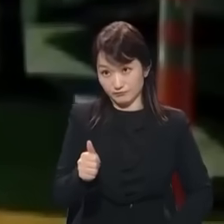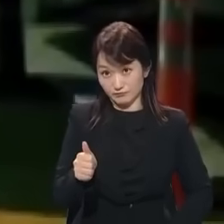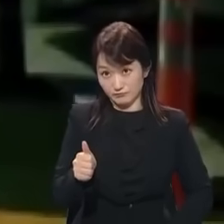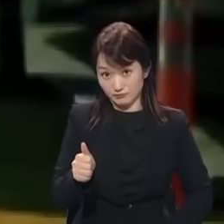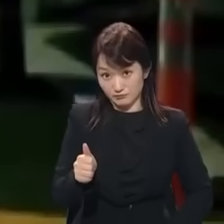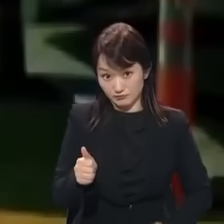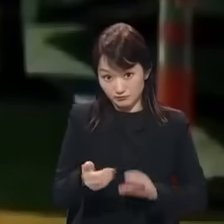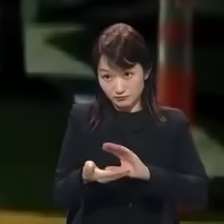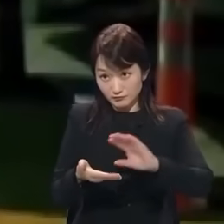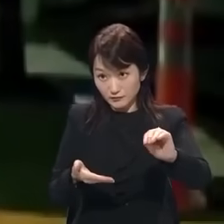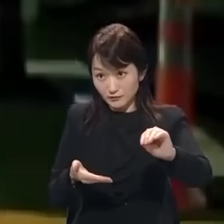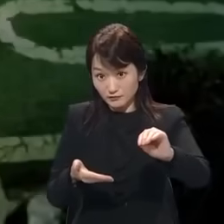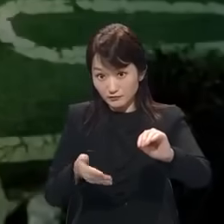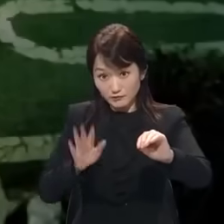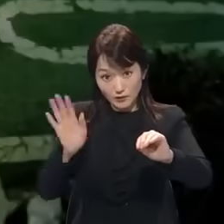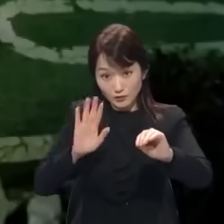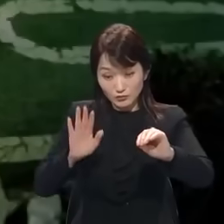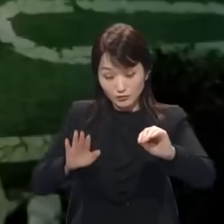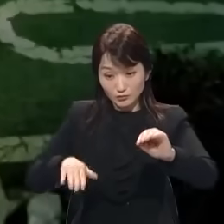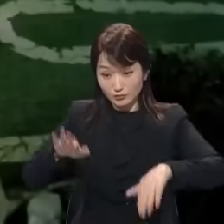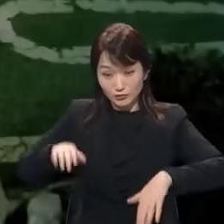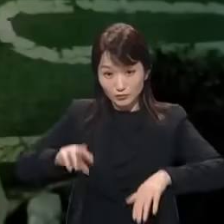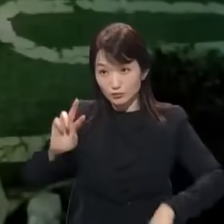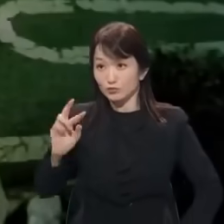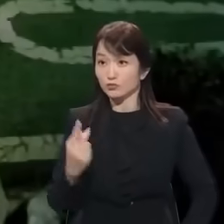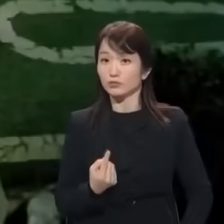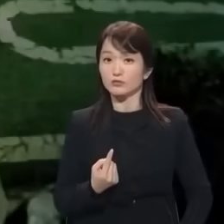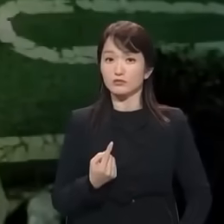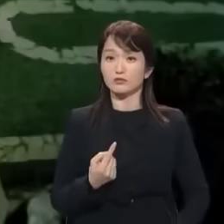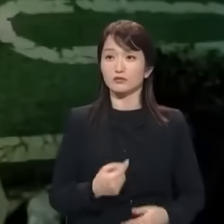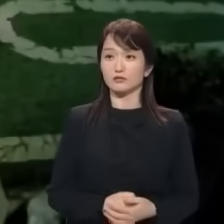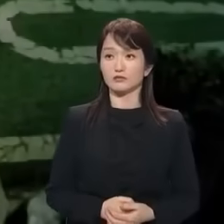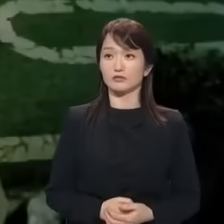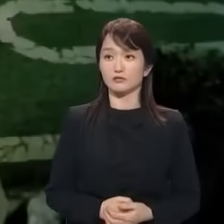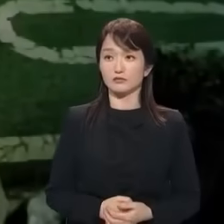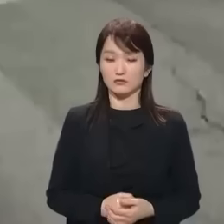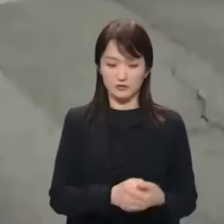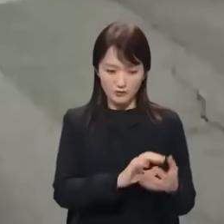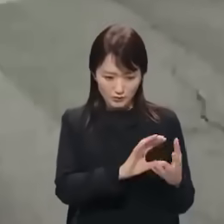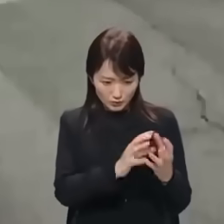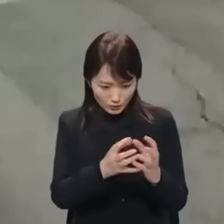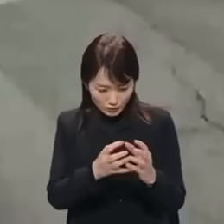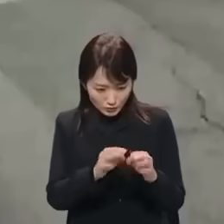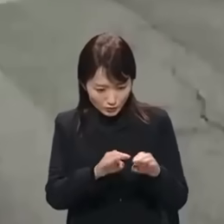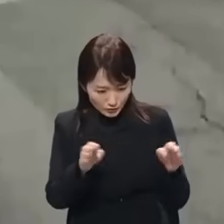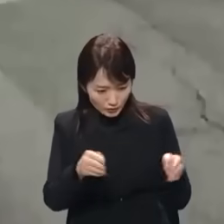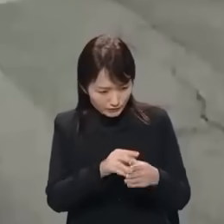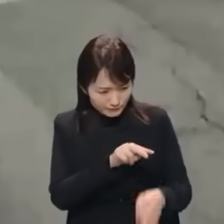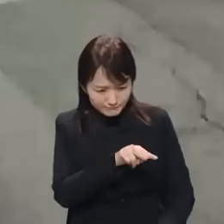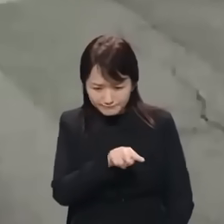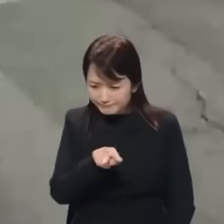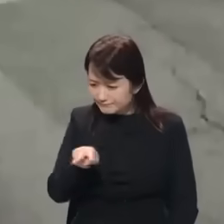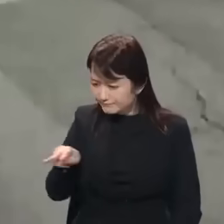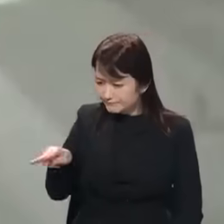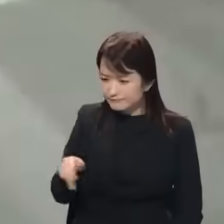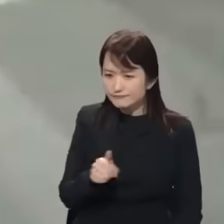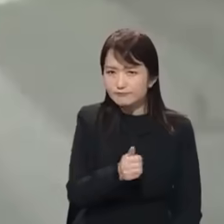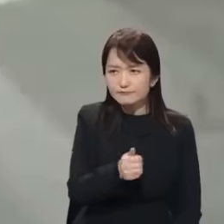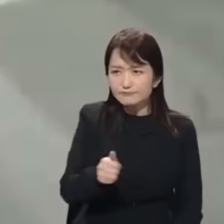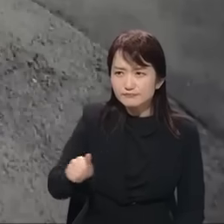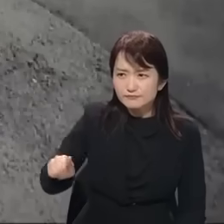알았는데 다시 빈손으로으로 이번엔 돌아옵니다 자 그런데 말이죠 화단을 보면서 연신 주변을 저렇게 어슬렁